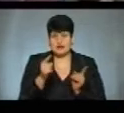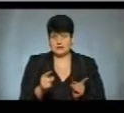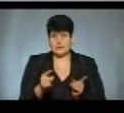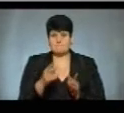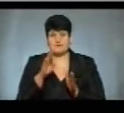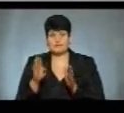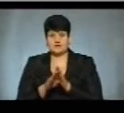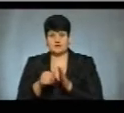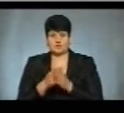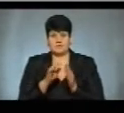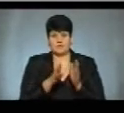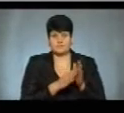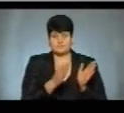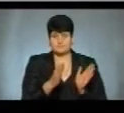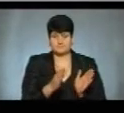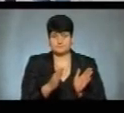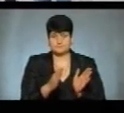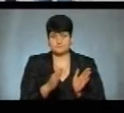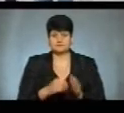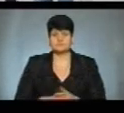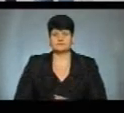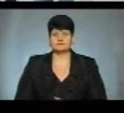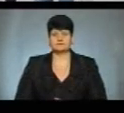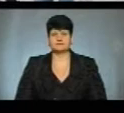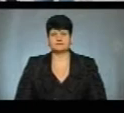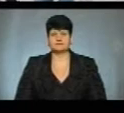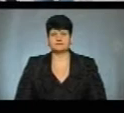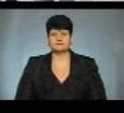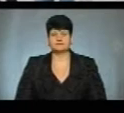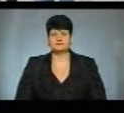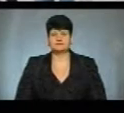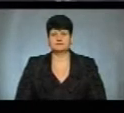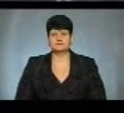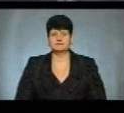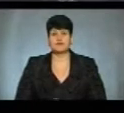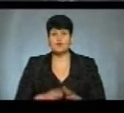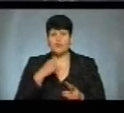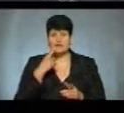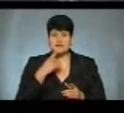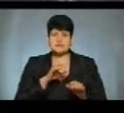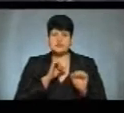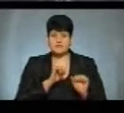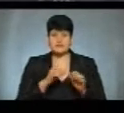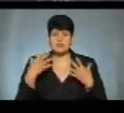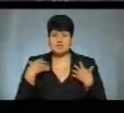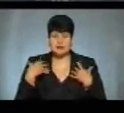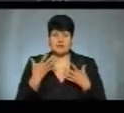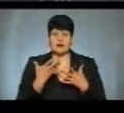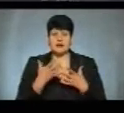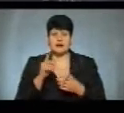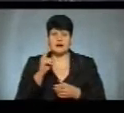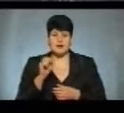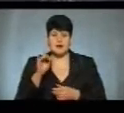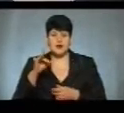Волочиська. Участь в акції взяли школярі та педагоги Тернополя. За словами заступника начальника управління культури і мистецтв міськради Василя